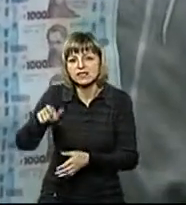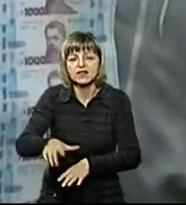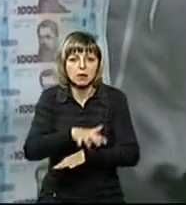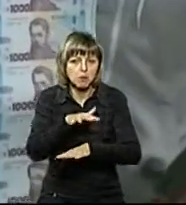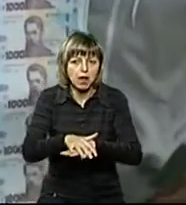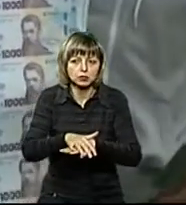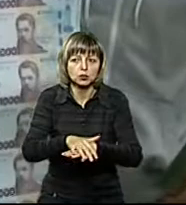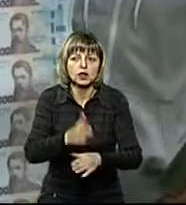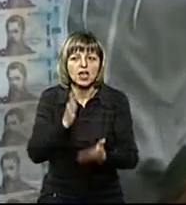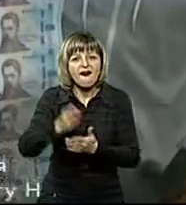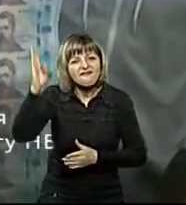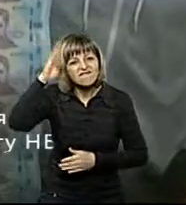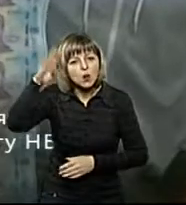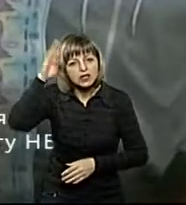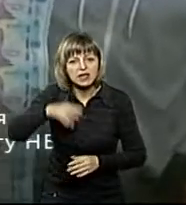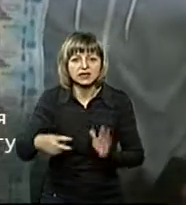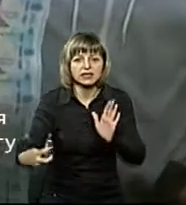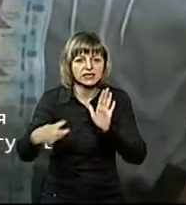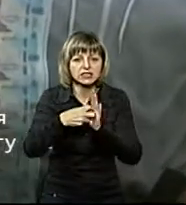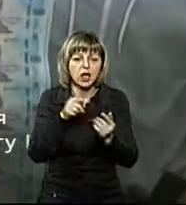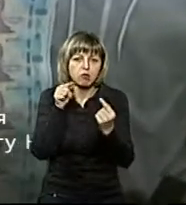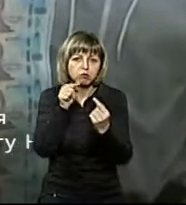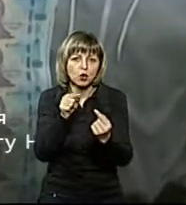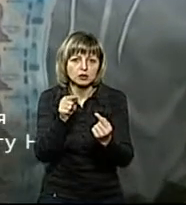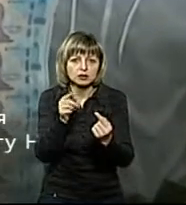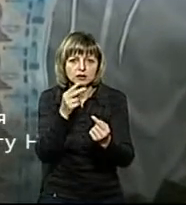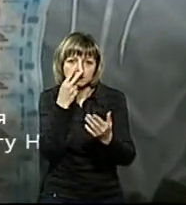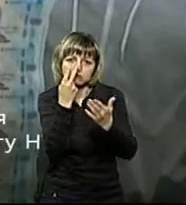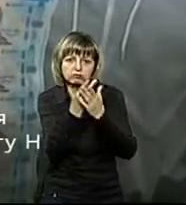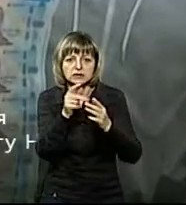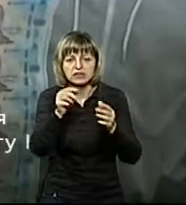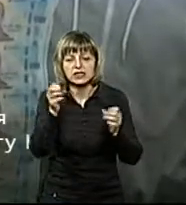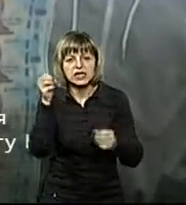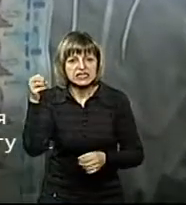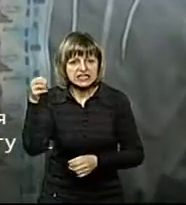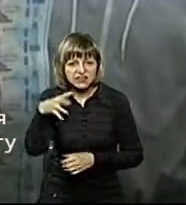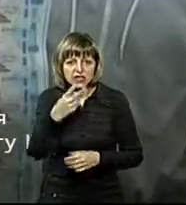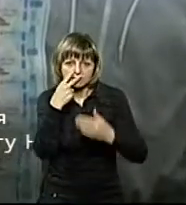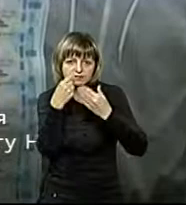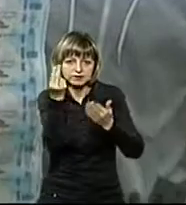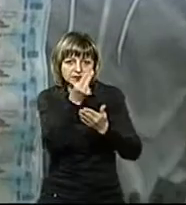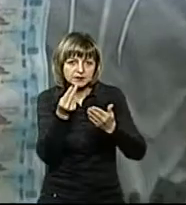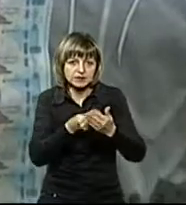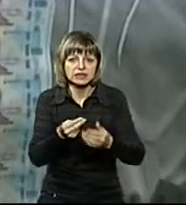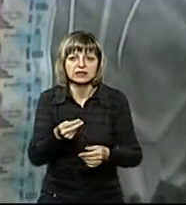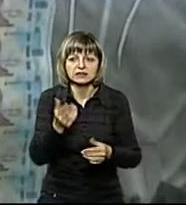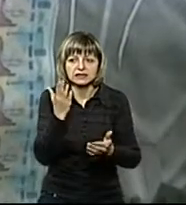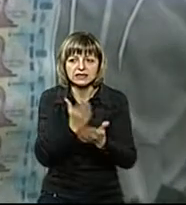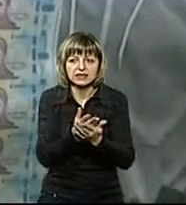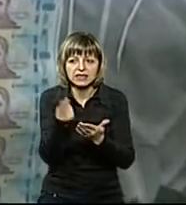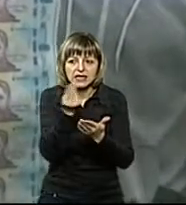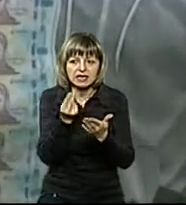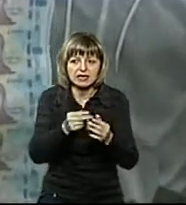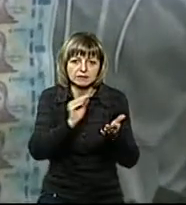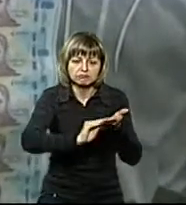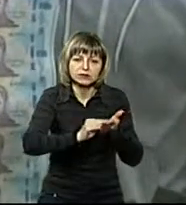Тищенко. Водяний знак проти світла, ви знаєте, повторює портрет Володимира Вернацького. Цифрове позначення номіналу –